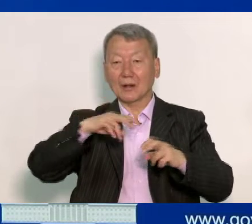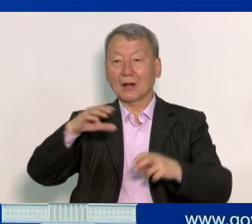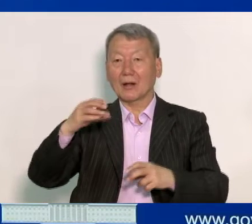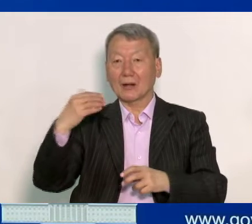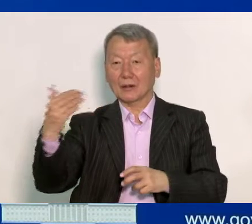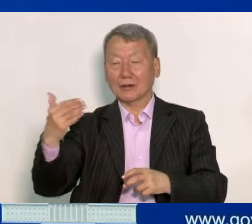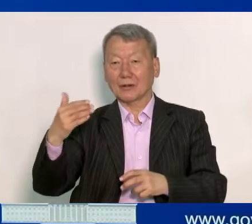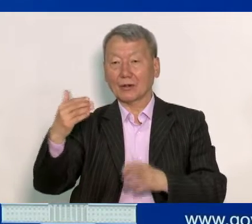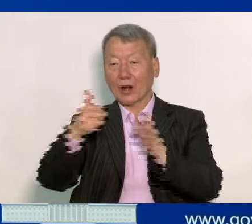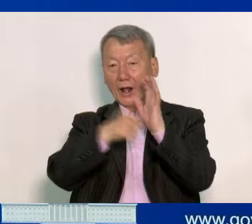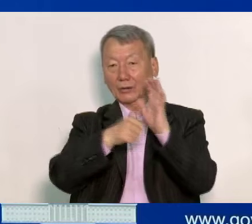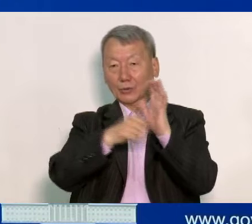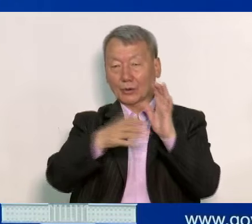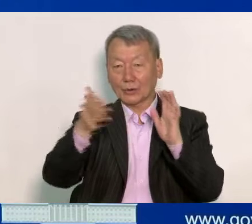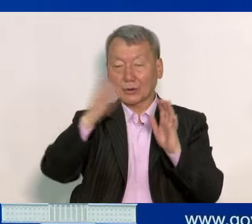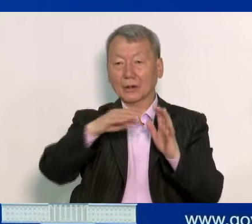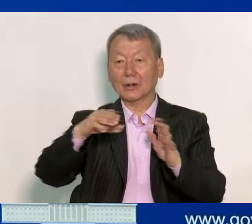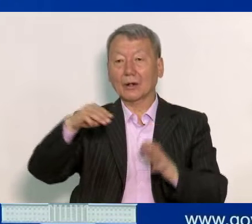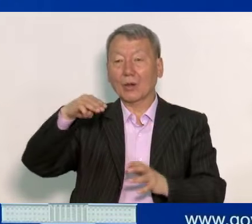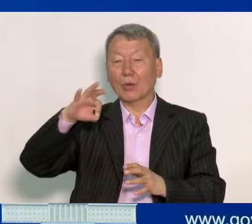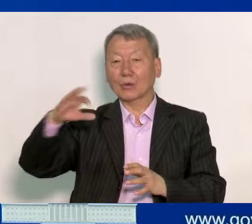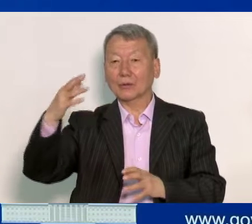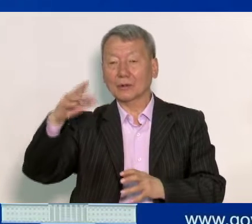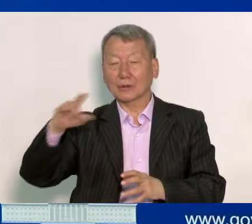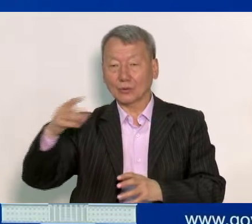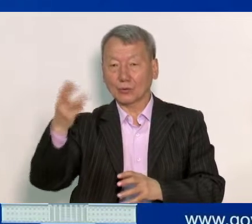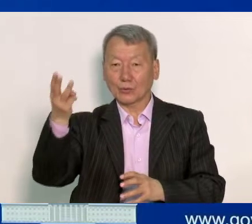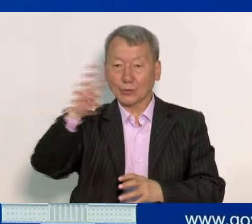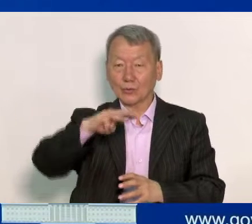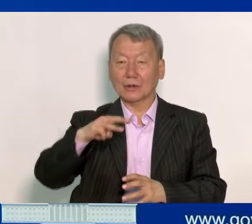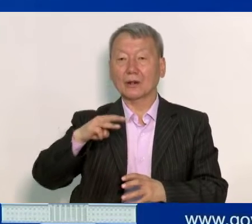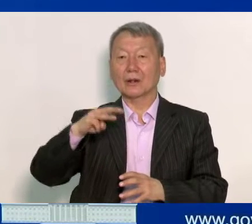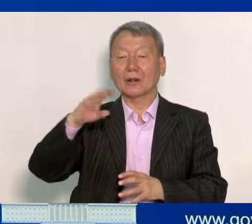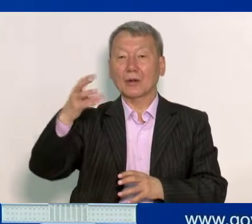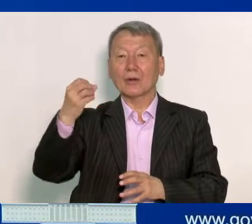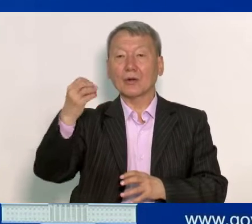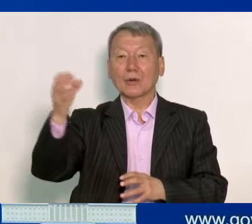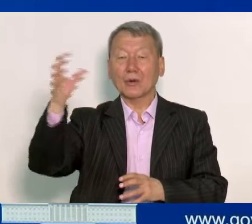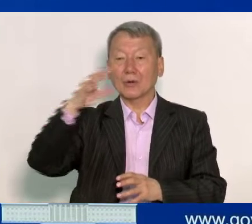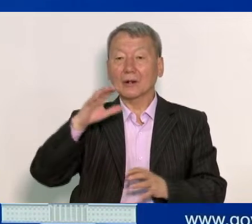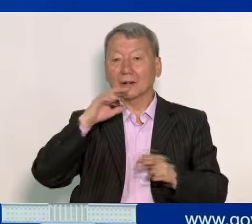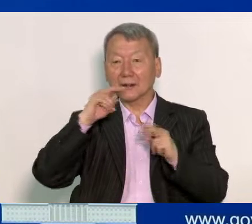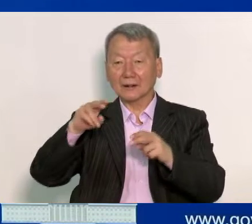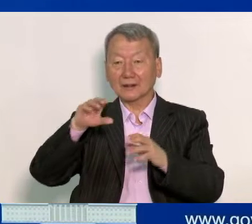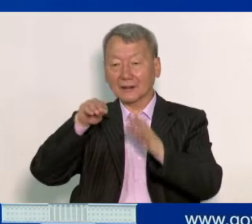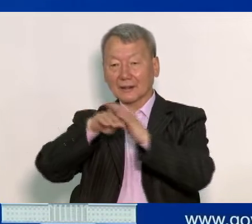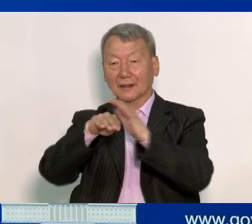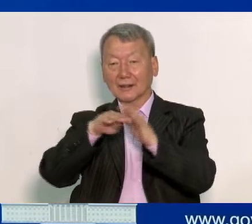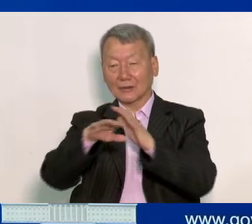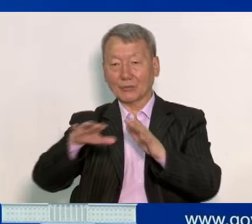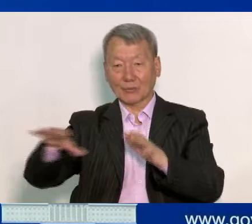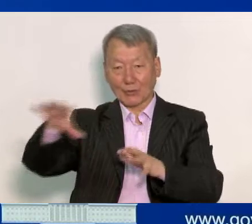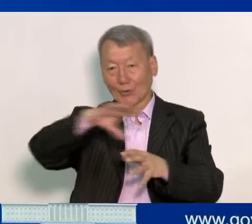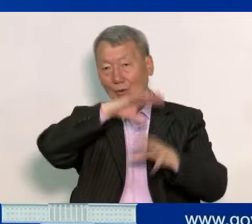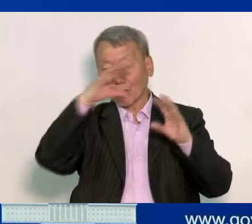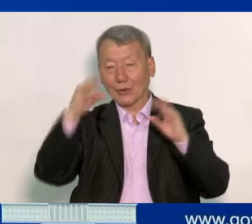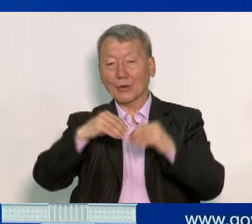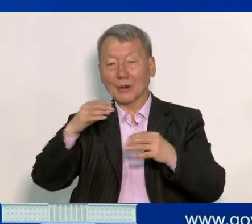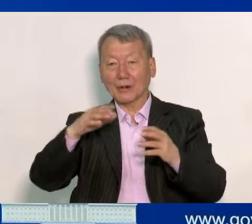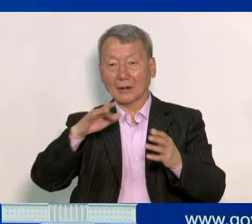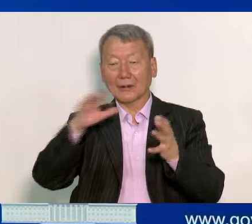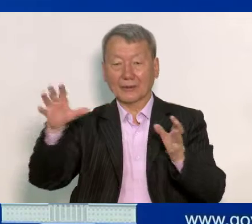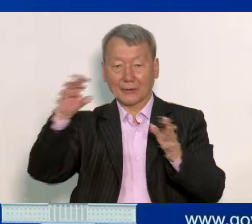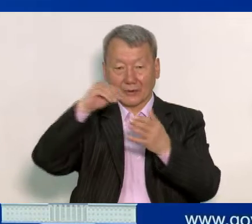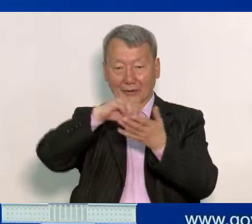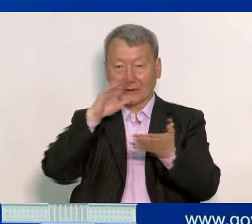тукум чарбалардан 6, тоюк даярдоочу ишканадан 3, анан азык түлүк сактоочу складтар 10, ушулардын баары бирдиктүү